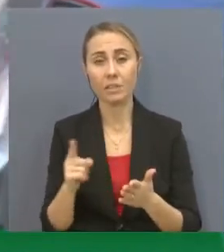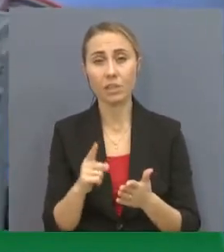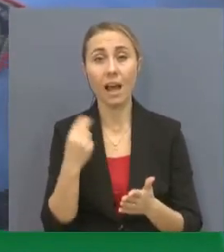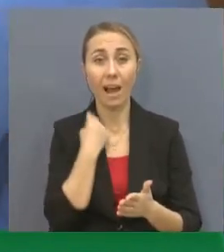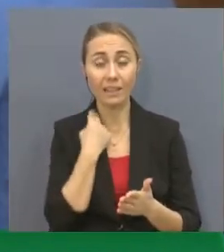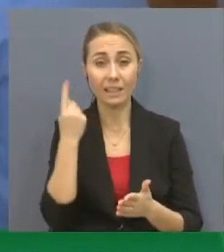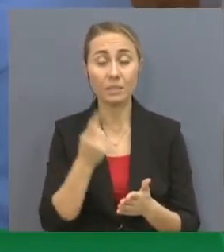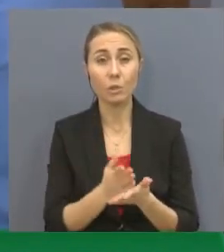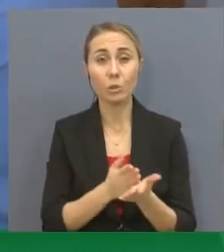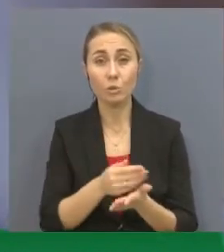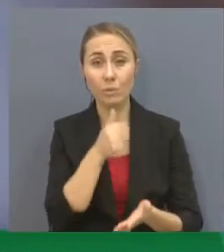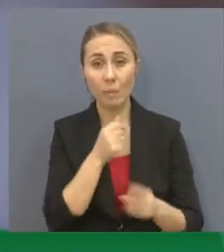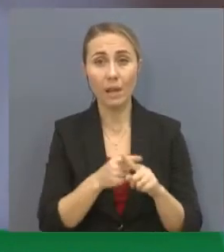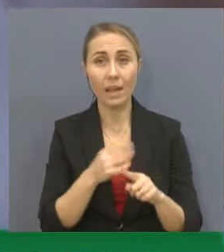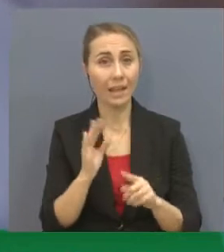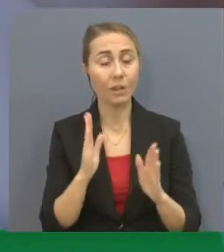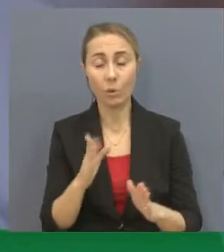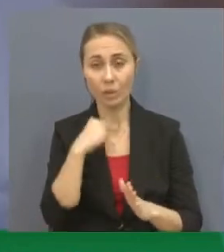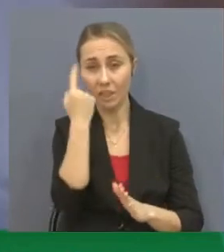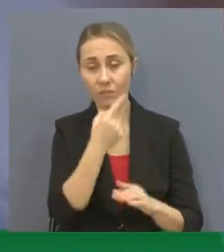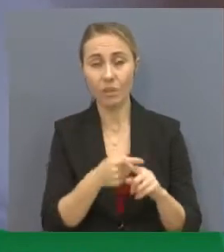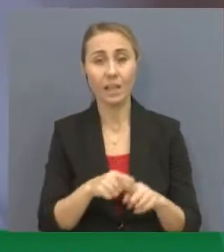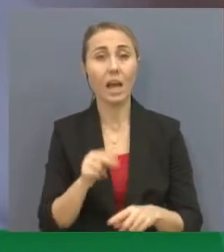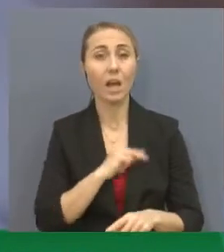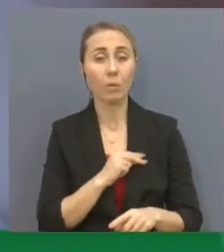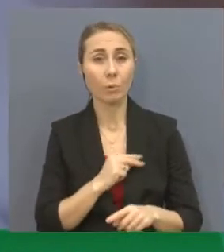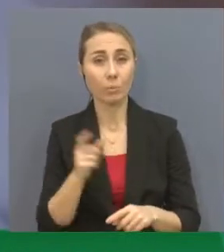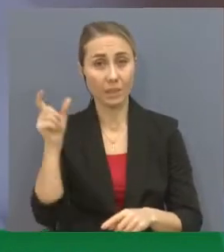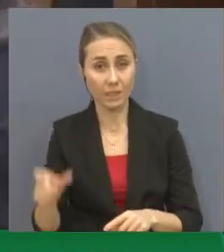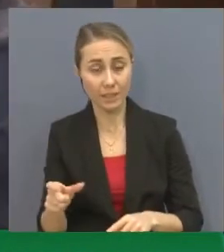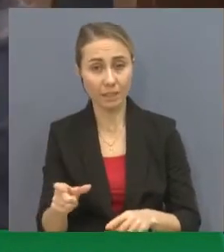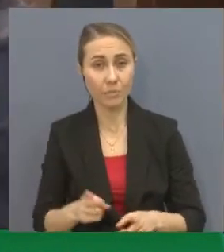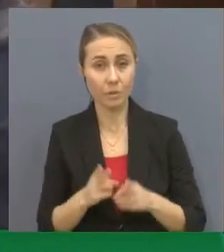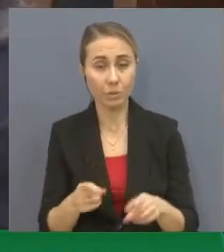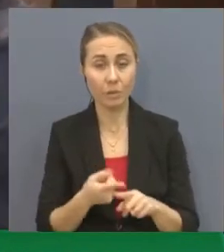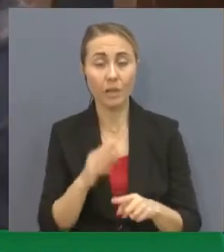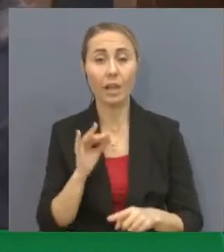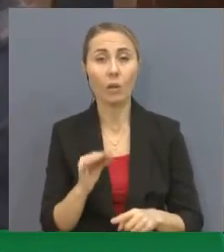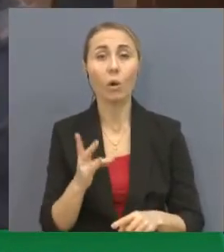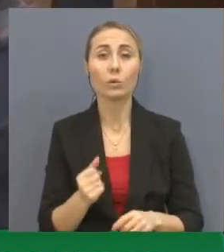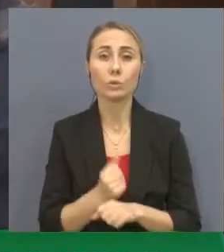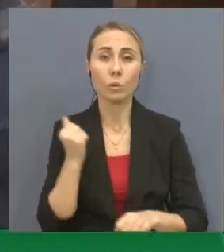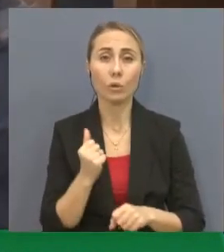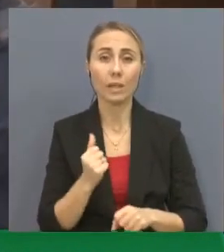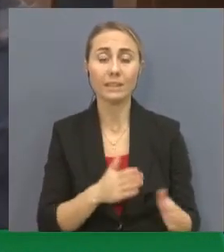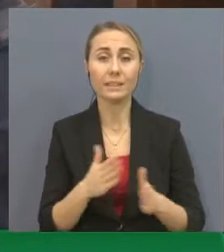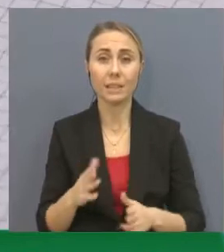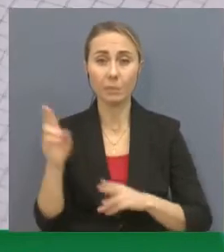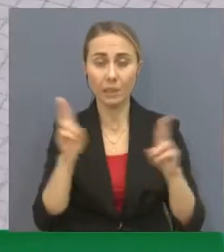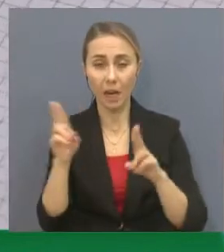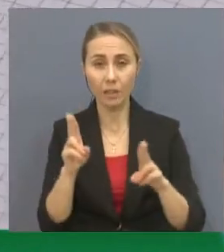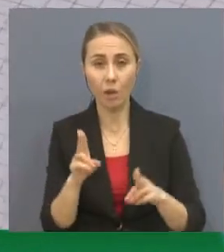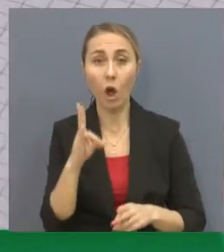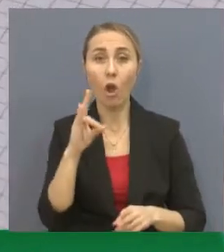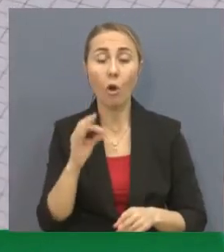службы пробации является не только индивидуализированная с работа с субъектами пробации но и строгая система контроля над ними норвегии